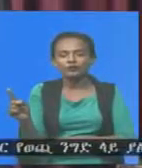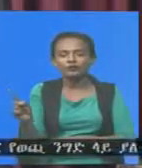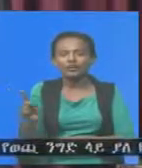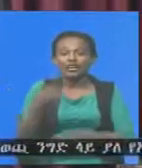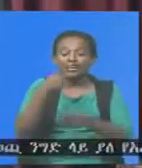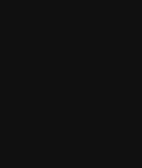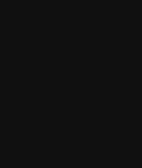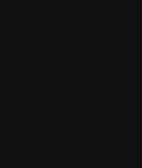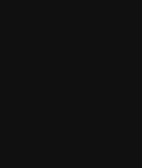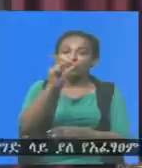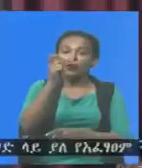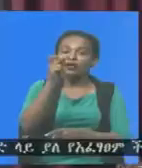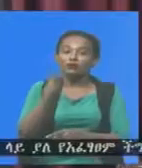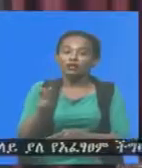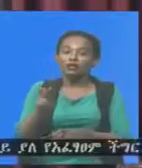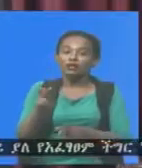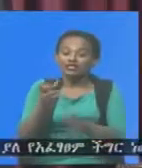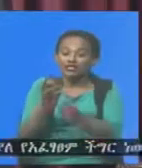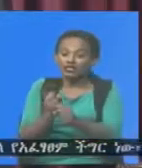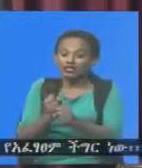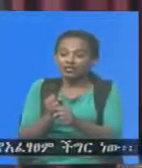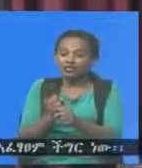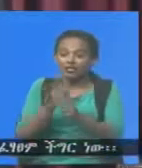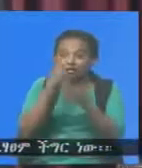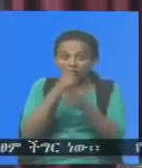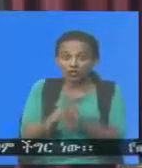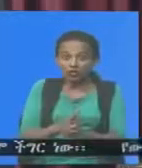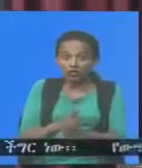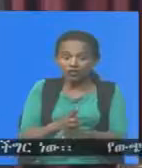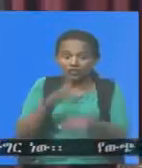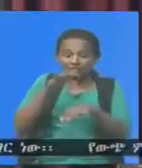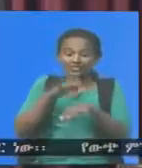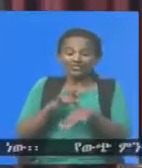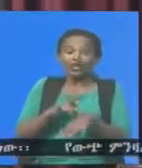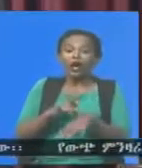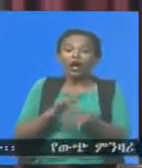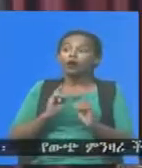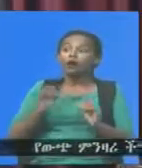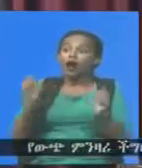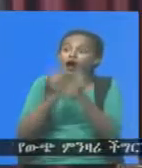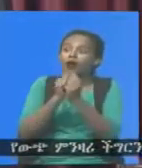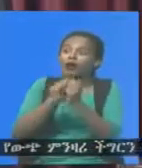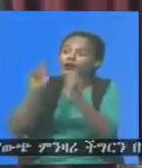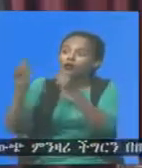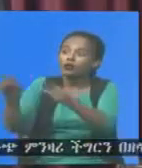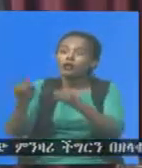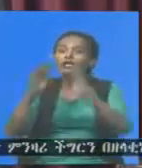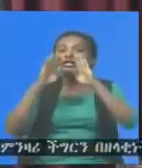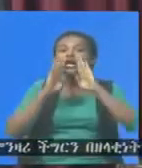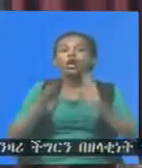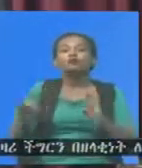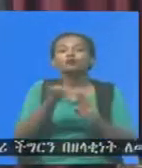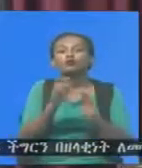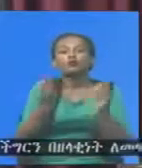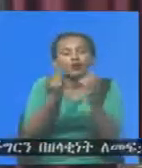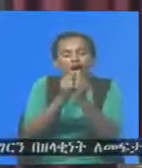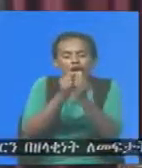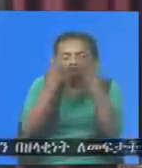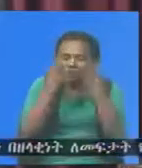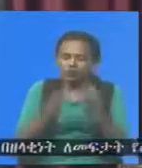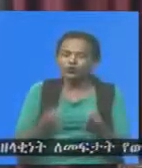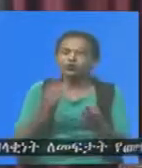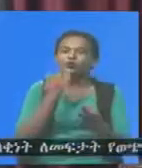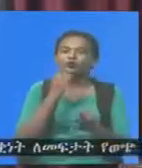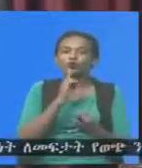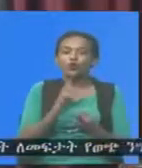ልክ ባድመስት ወፈነካ በጋራ እንደዘመት ነው በጋራ እንደወሰን ነው ሰላም ስንልም በጋራ ስንወሰን ነው ጥሩም ይሆነው